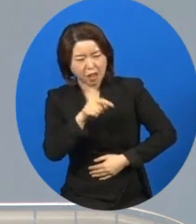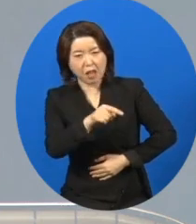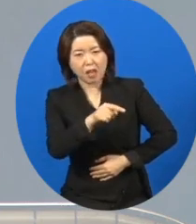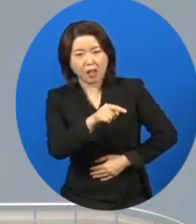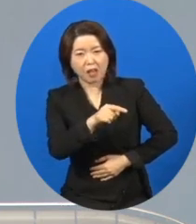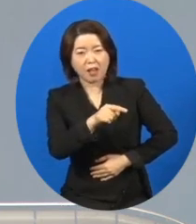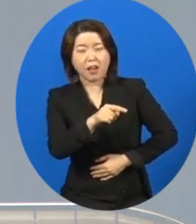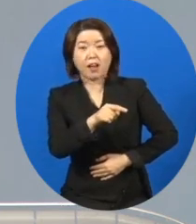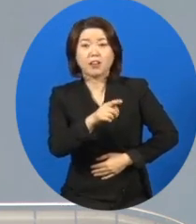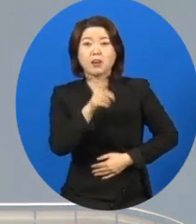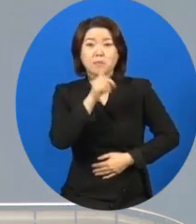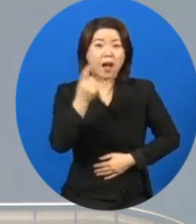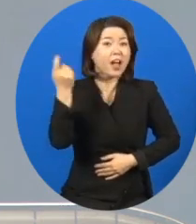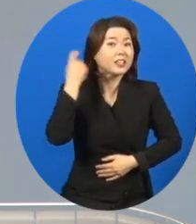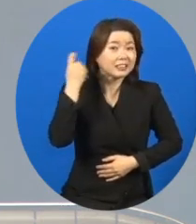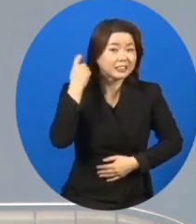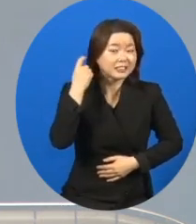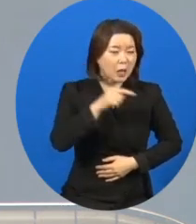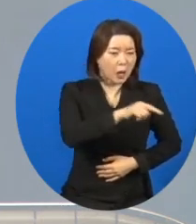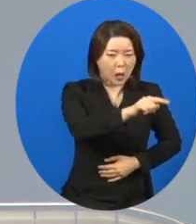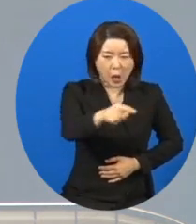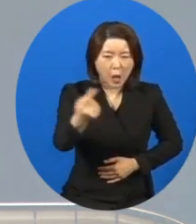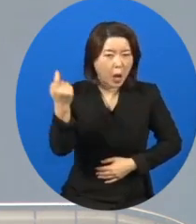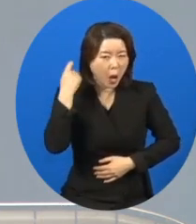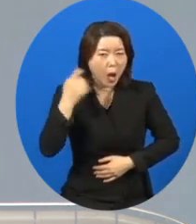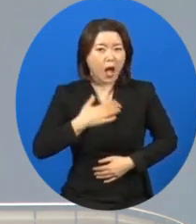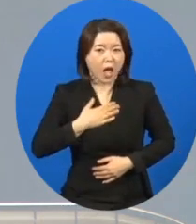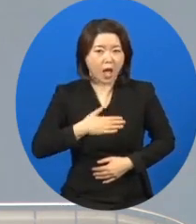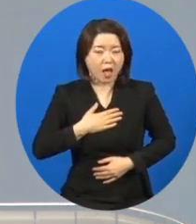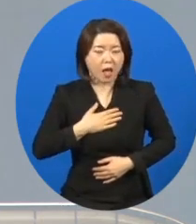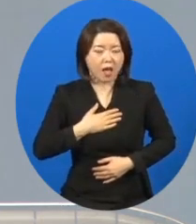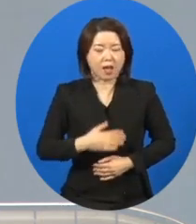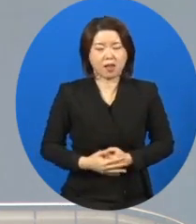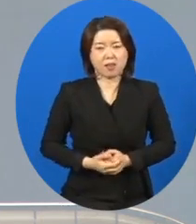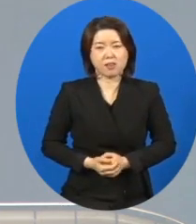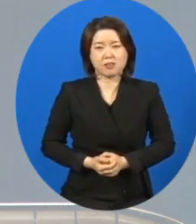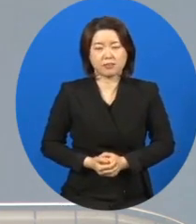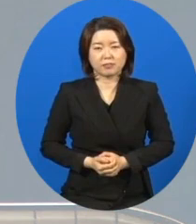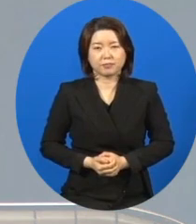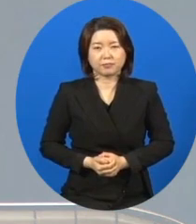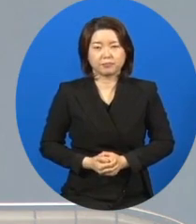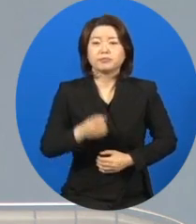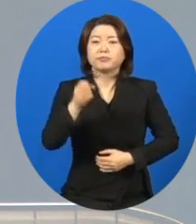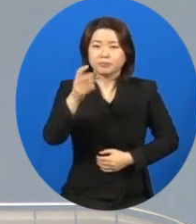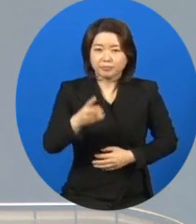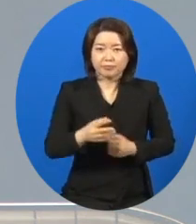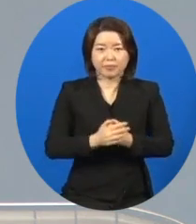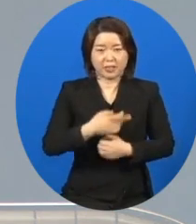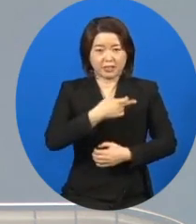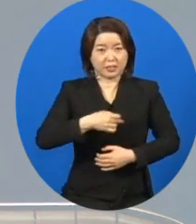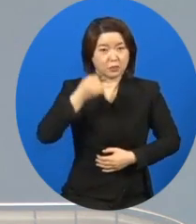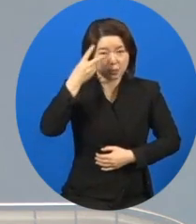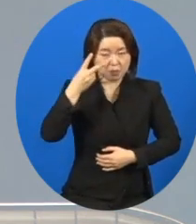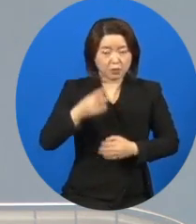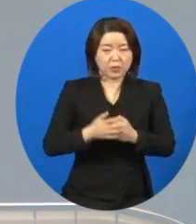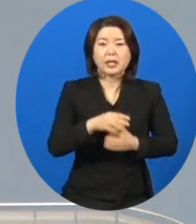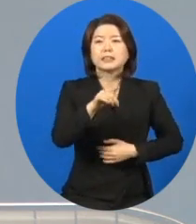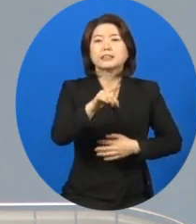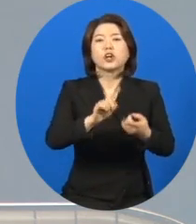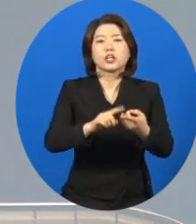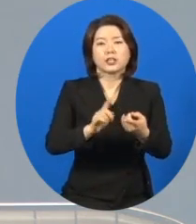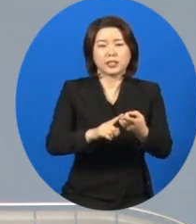못하다. 그런 말이 돈다는 것을 사도 바울이 들었다는 거예요. 그리고 사도 바울이 그 점에